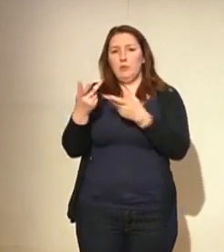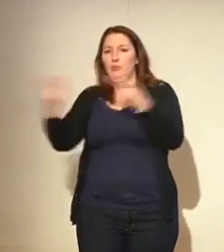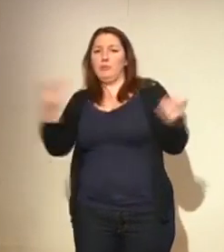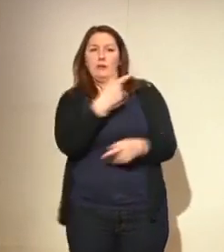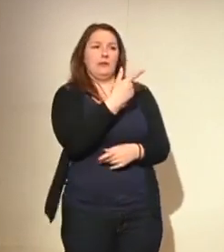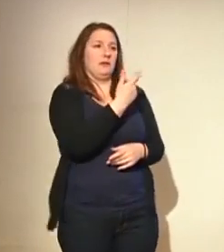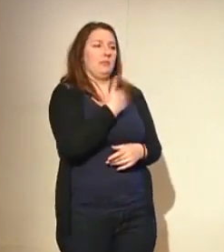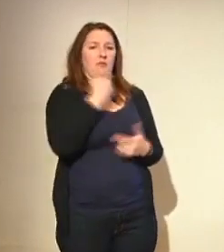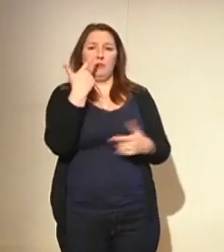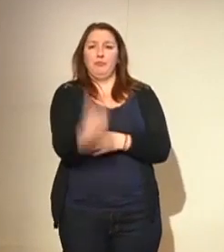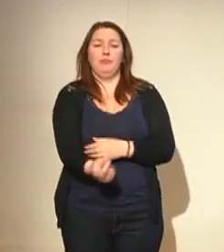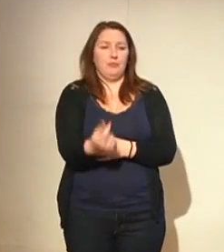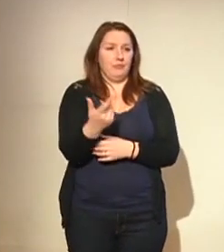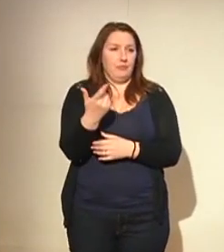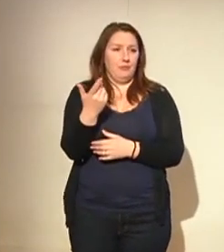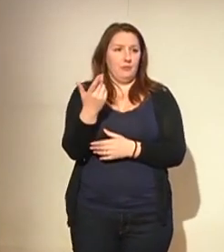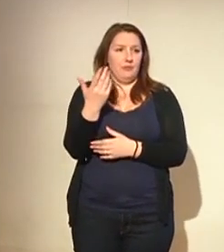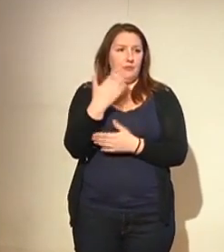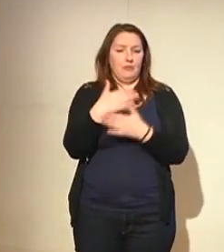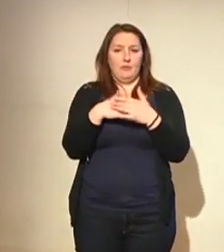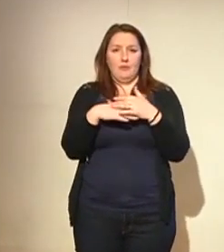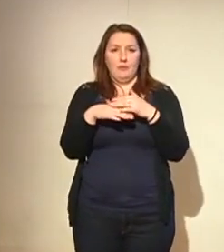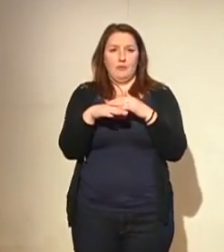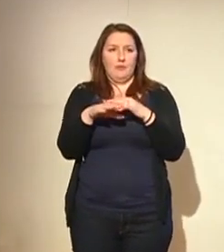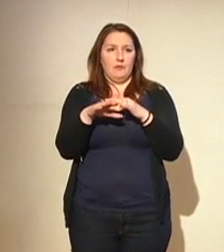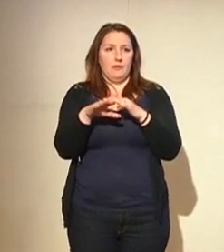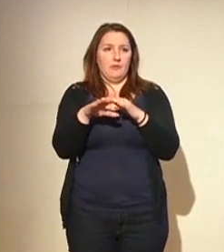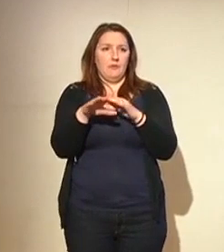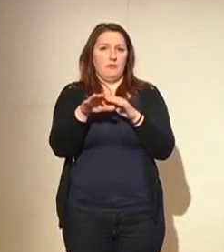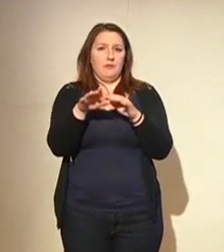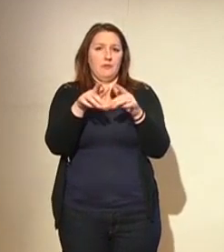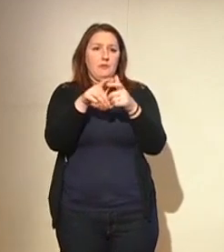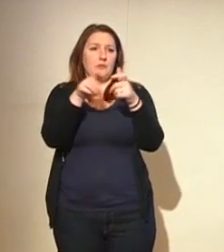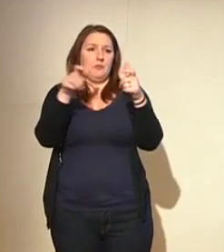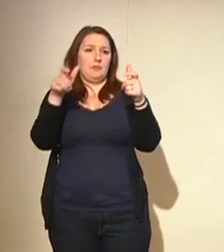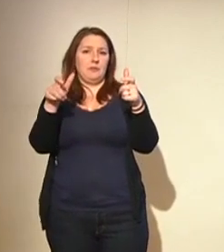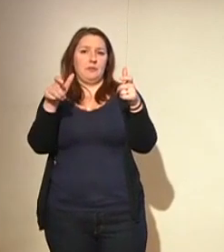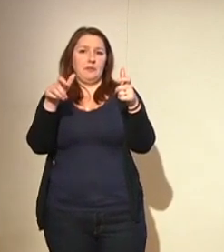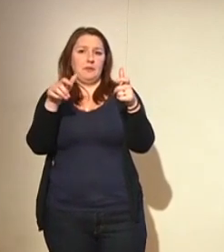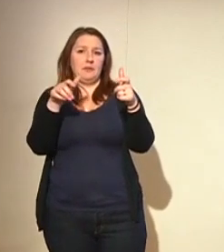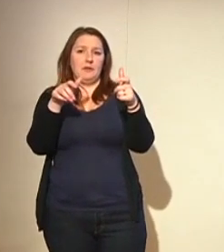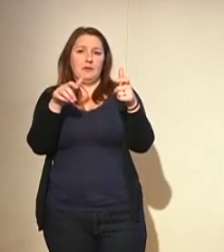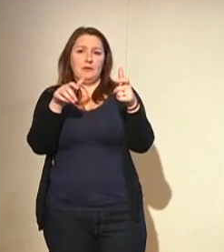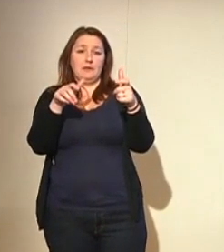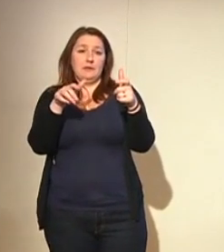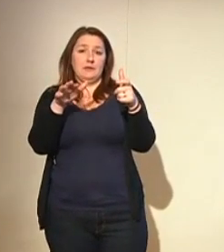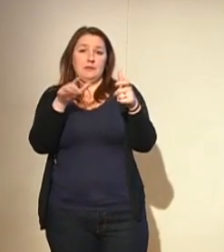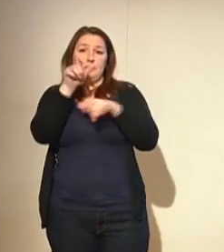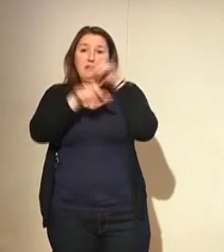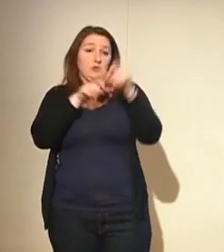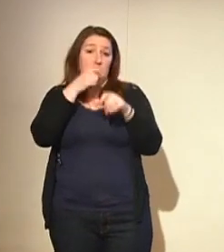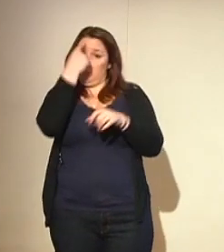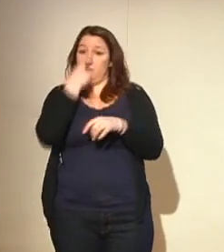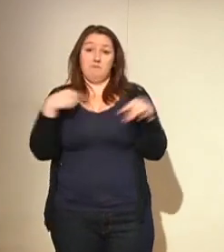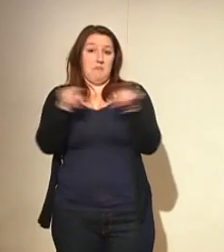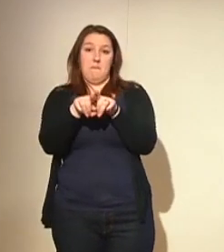nous avons comme candidat les mêmes joueurs donc pour Monsieur Merot avec comme